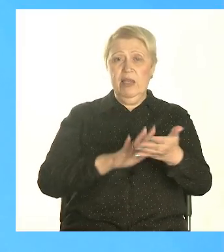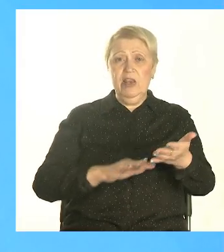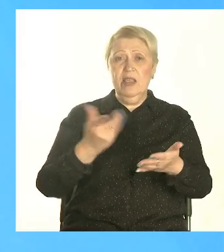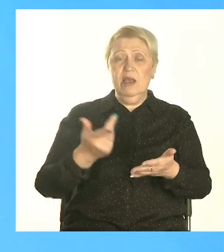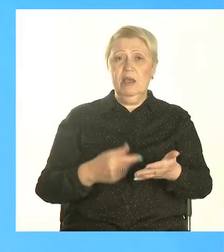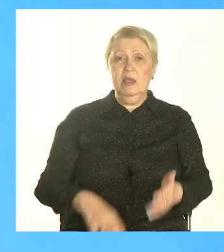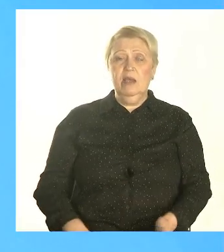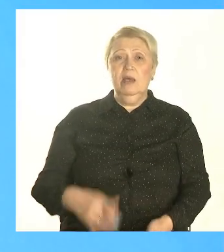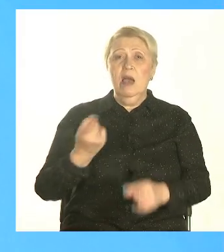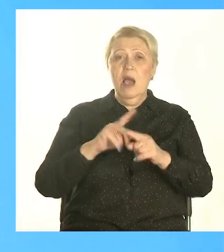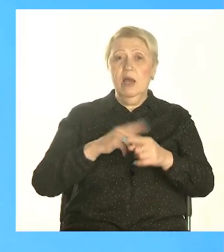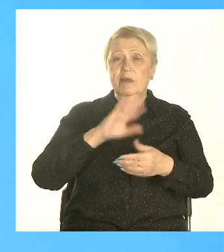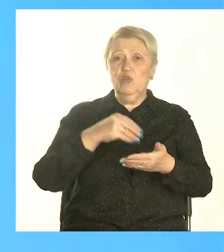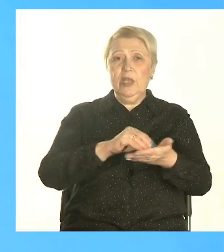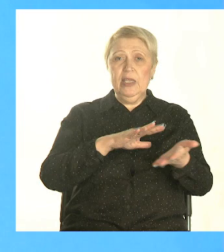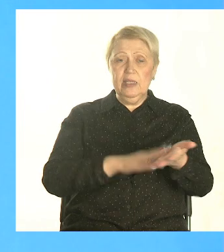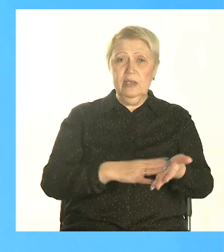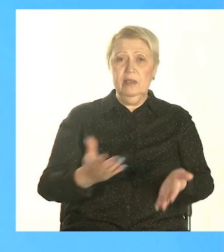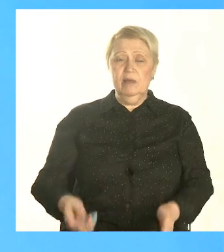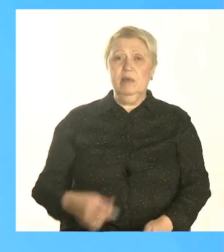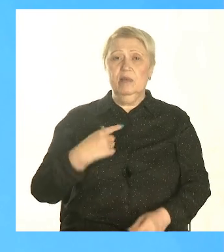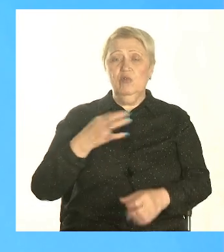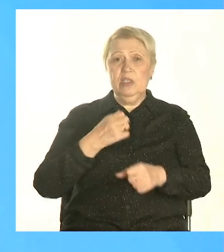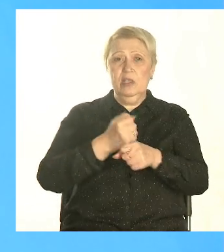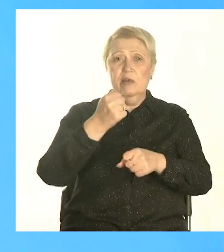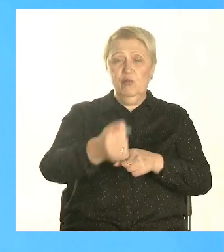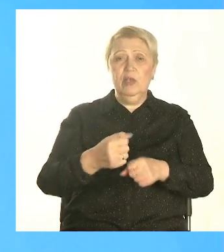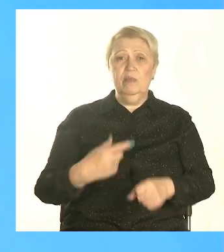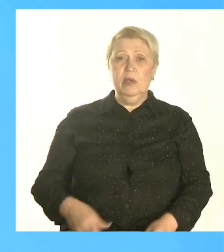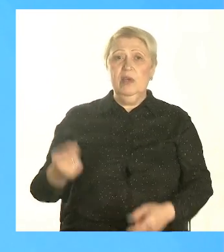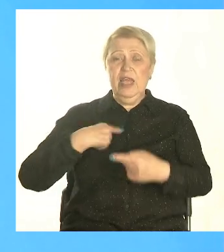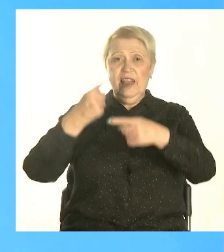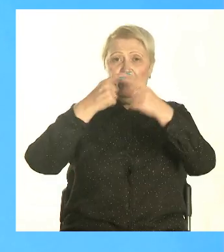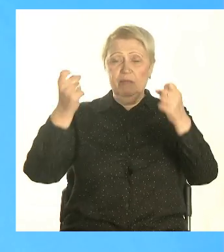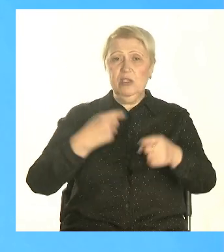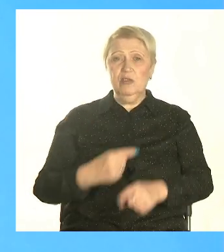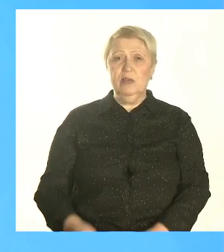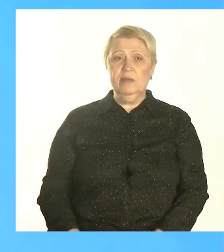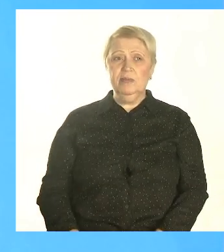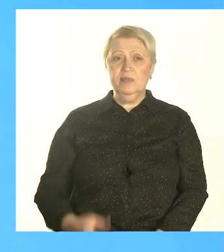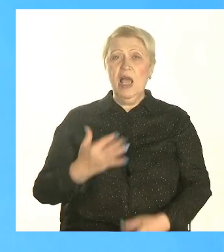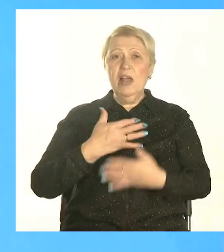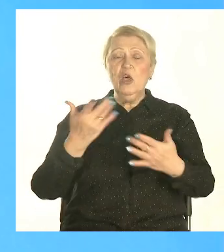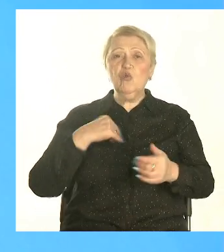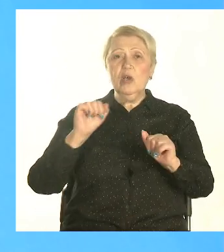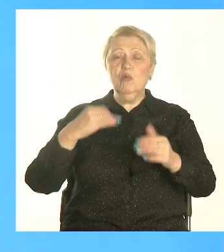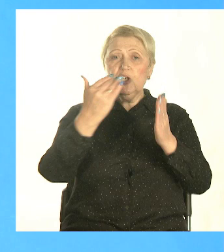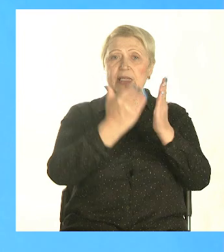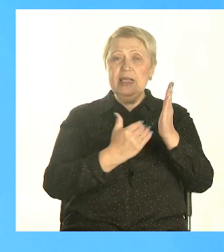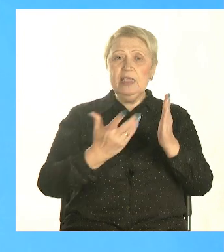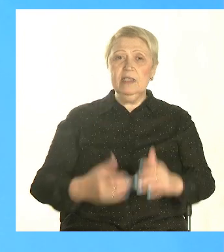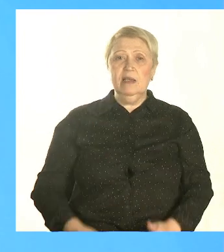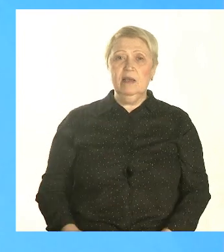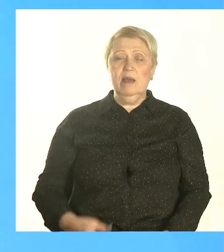регистрируем этот договор в реестре и доводим информацию до оригинального оператора. Насколько может снизиться тариф? Это зависит процентов, ну,